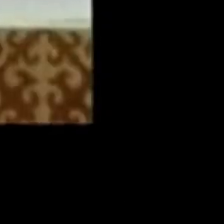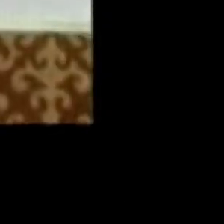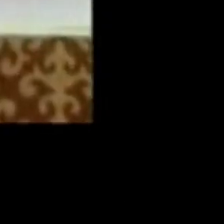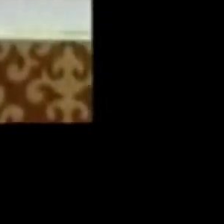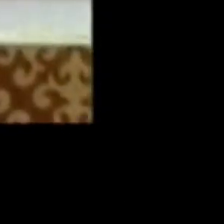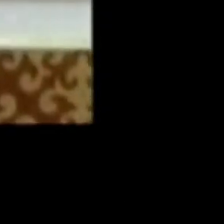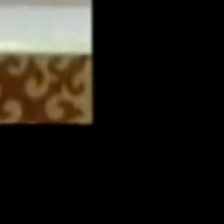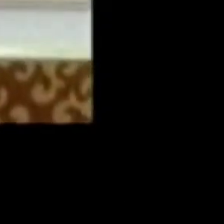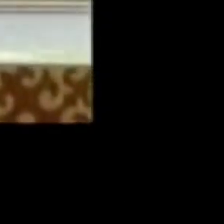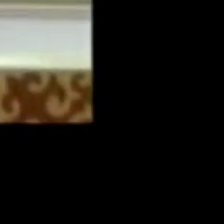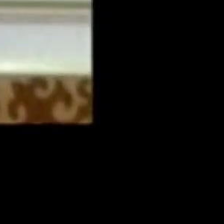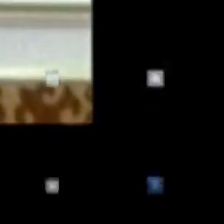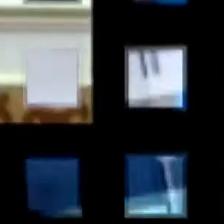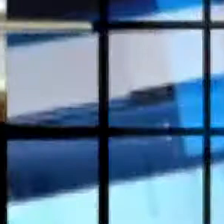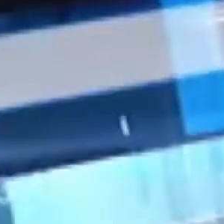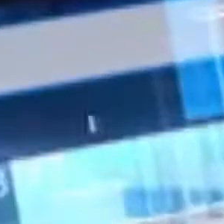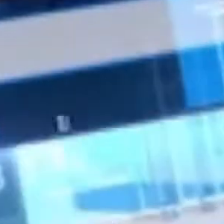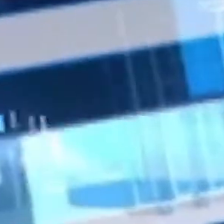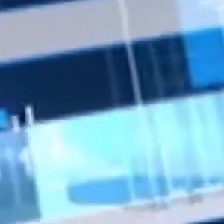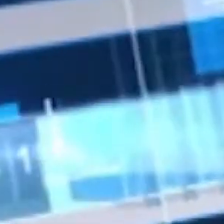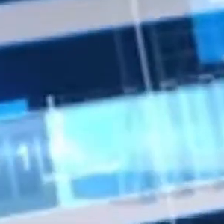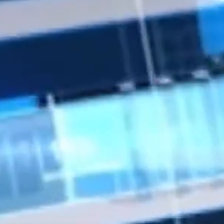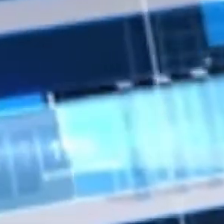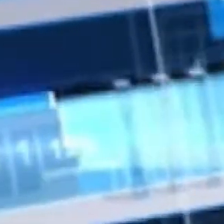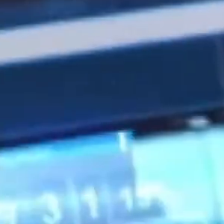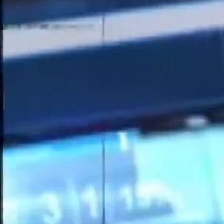бостандықтарын сақтаудың кепілдігіне айналды.